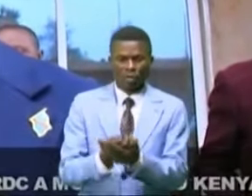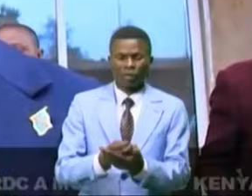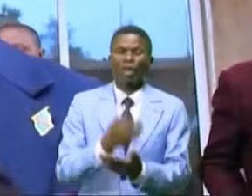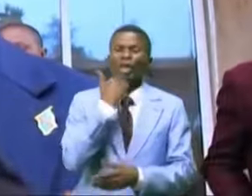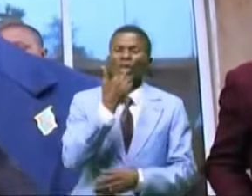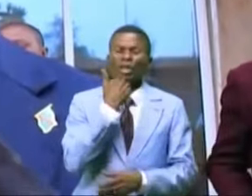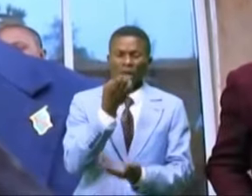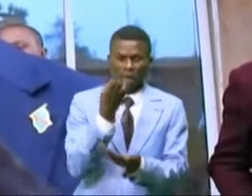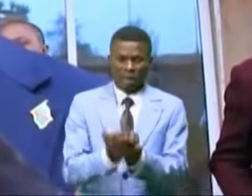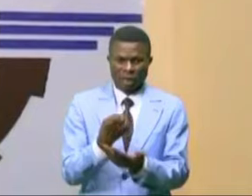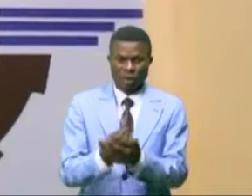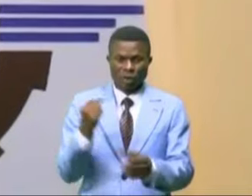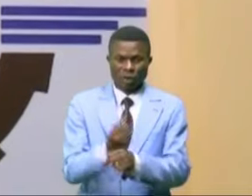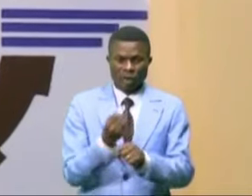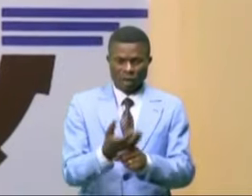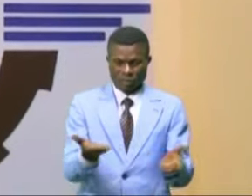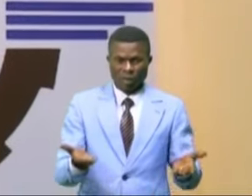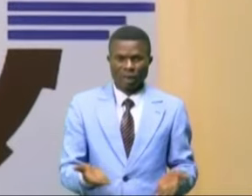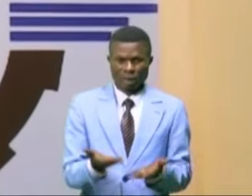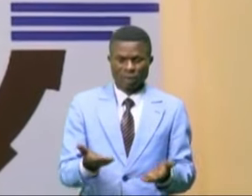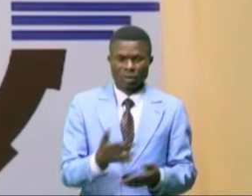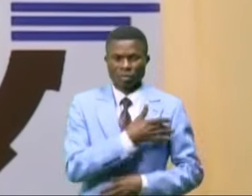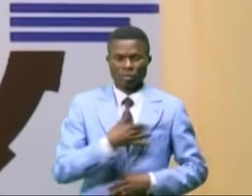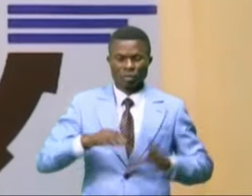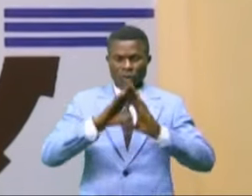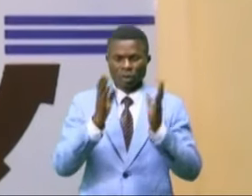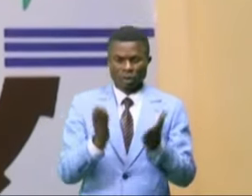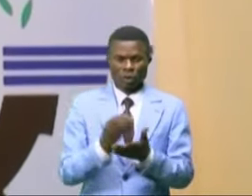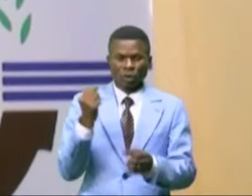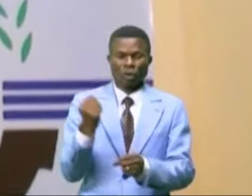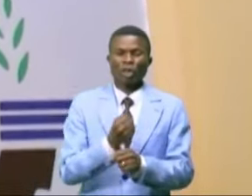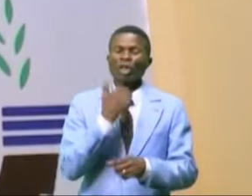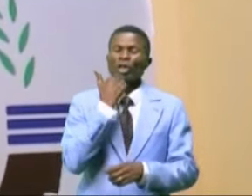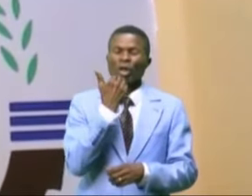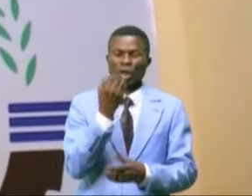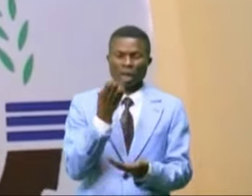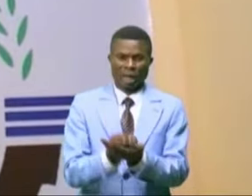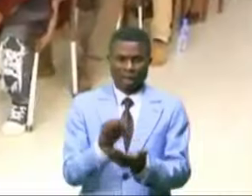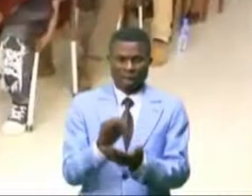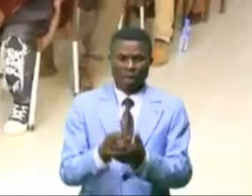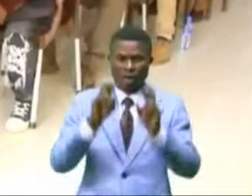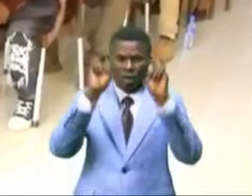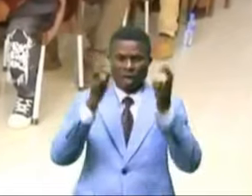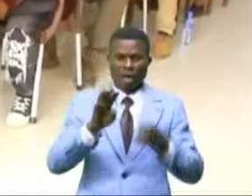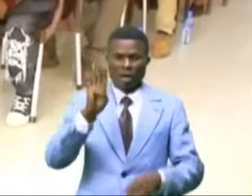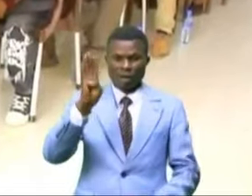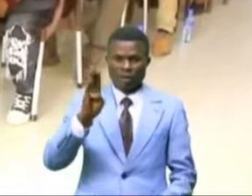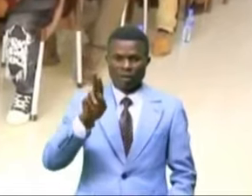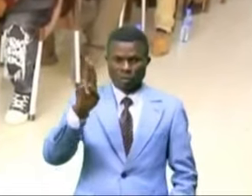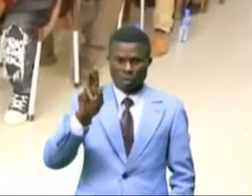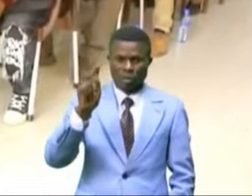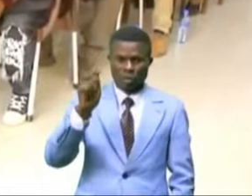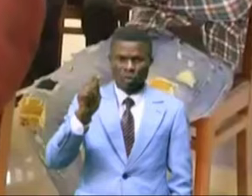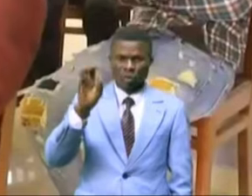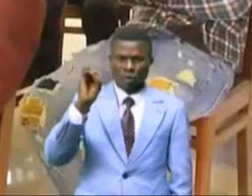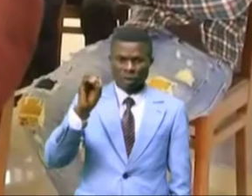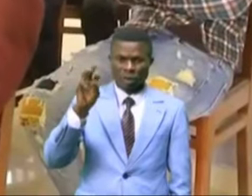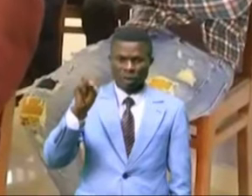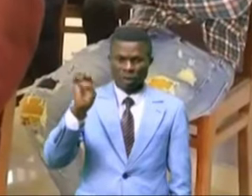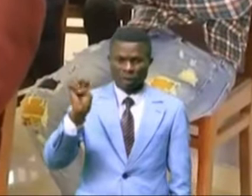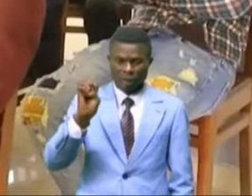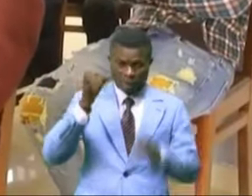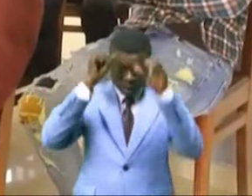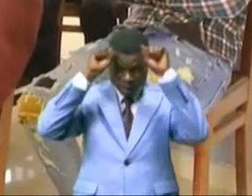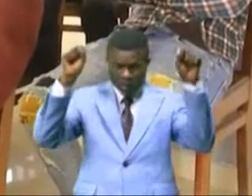économiques transitant les ports de Mombasa. Au nom de tous les opérateurs économiques de la ville de Butembo, M. Jeannot Paluku Kayiwa, président